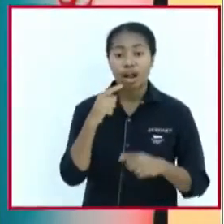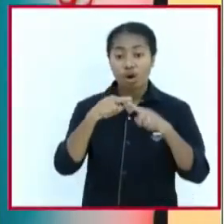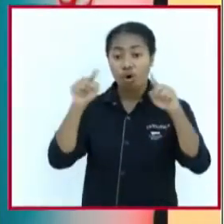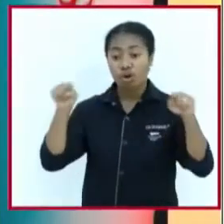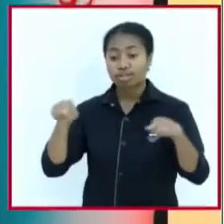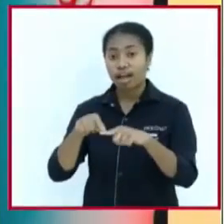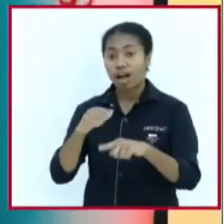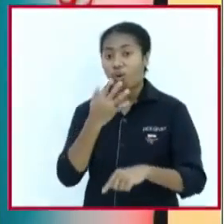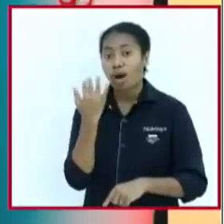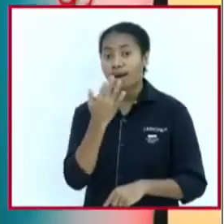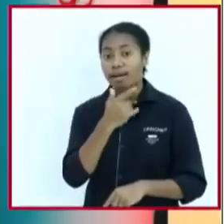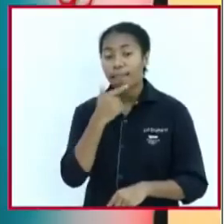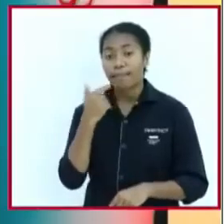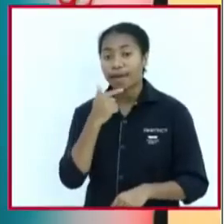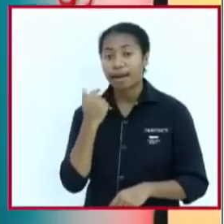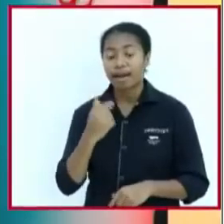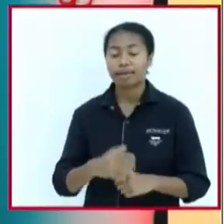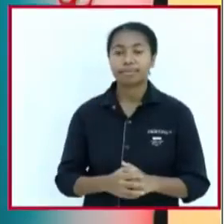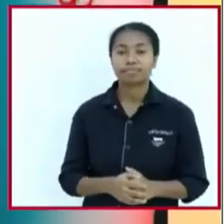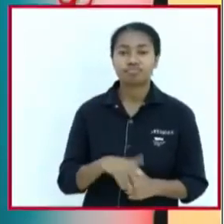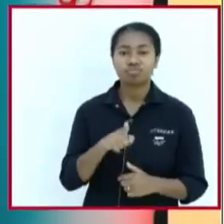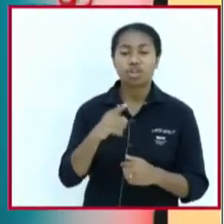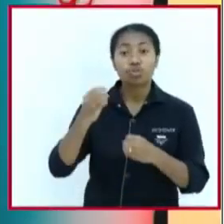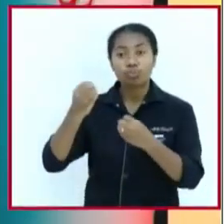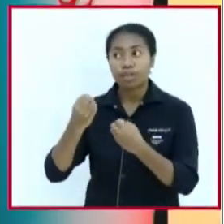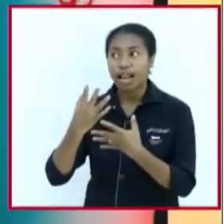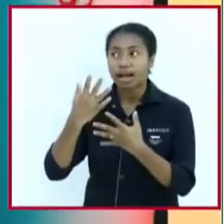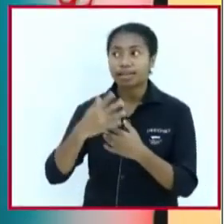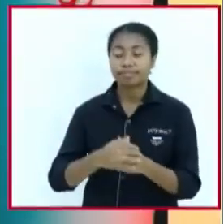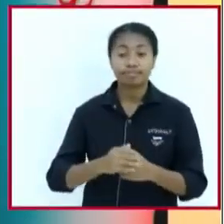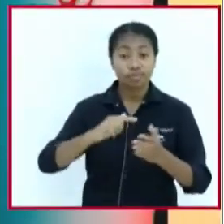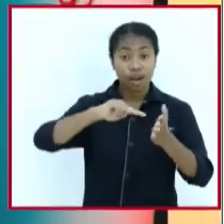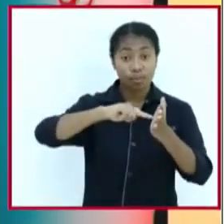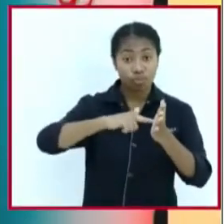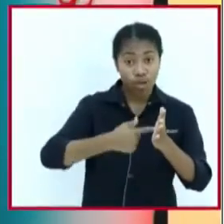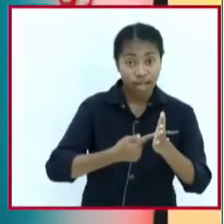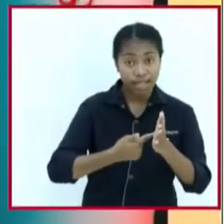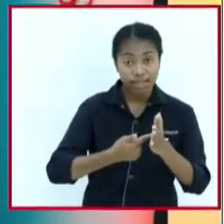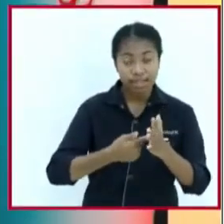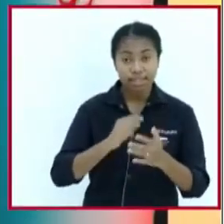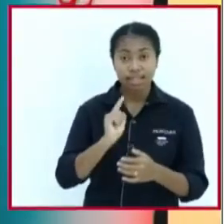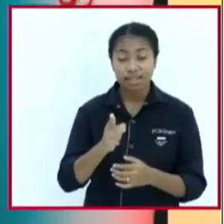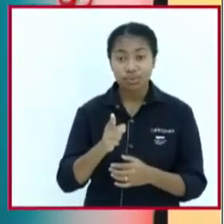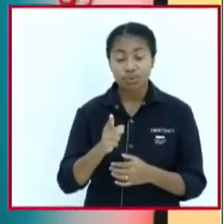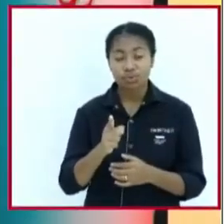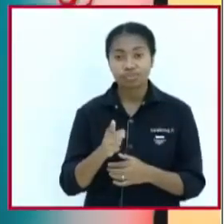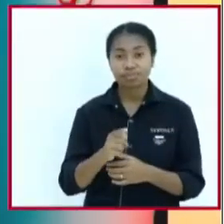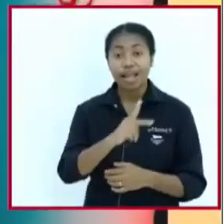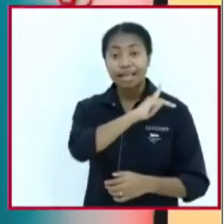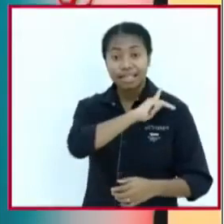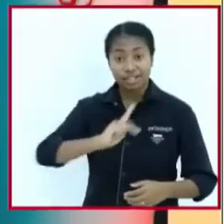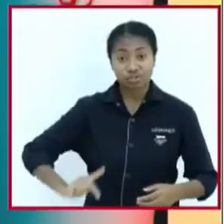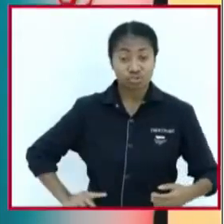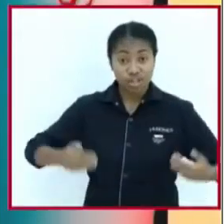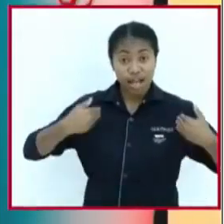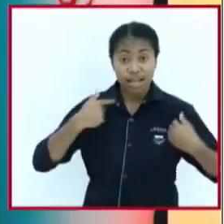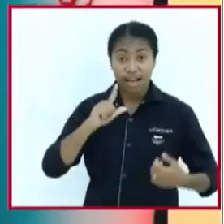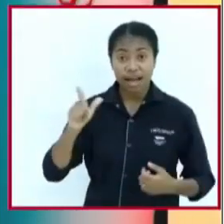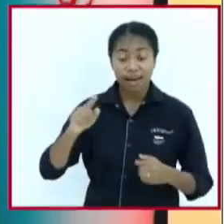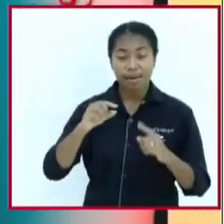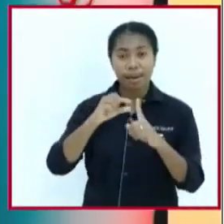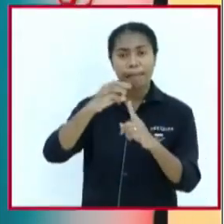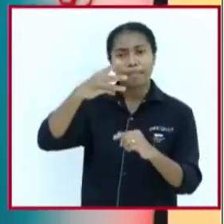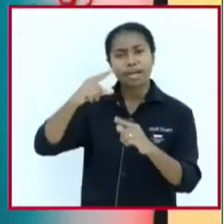perjanjian baru terus dibilang mulai Pasa sedang x11 Kristus adalah pengantara